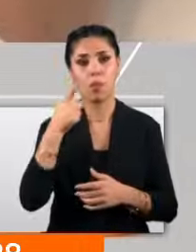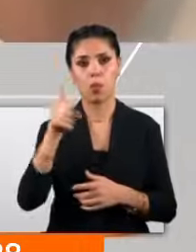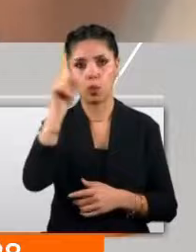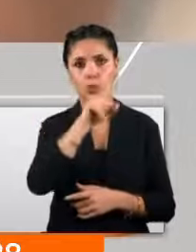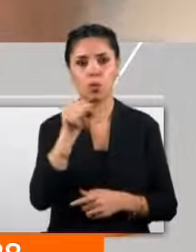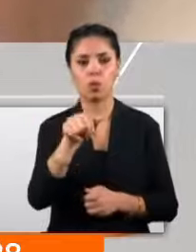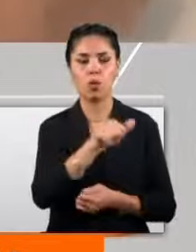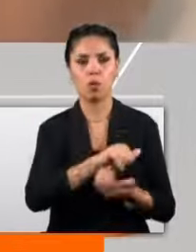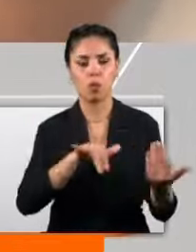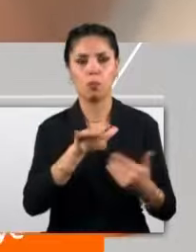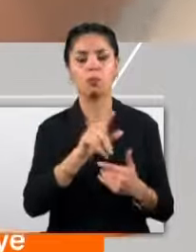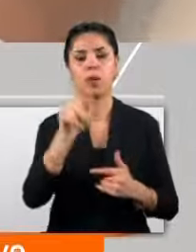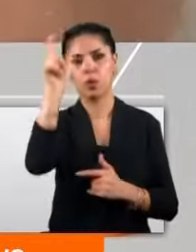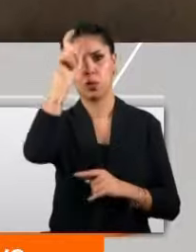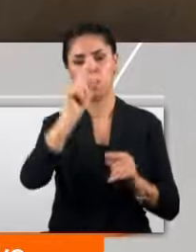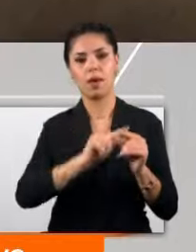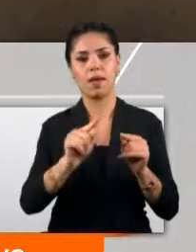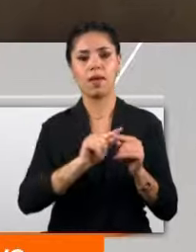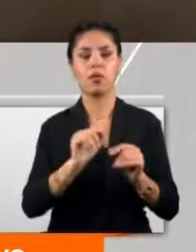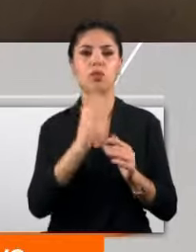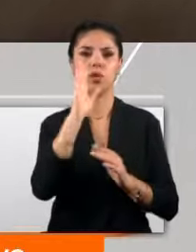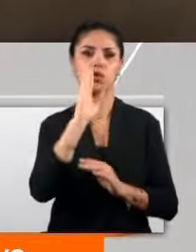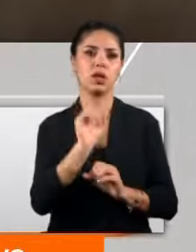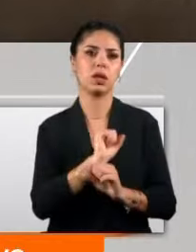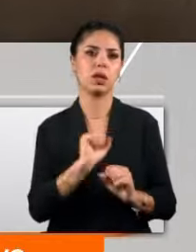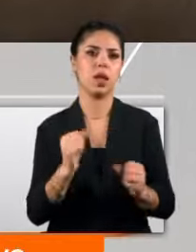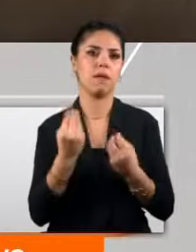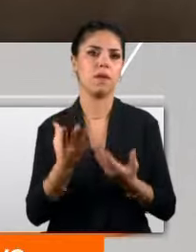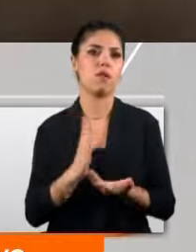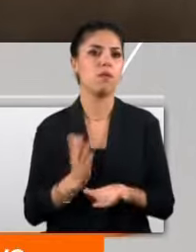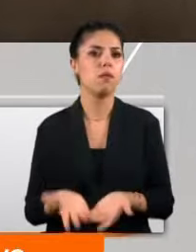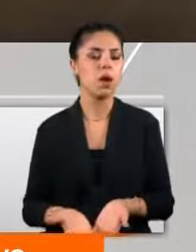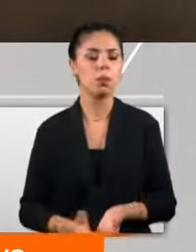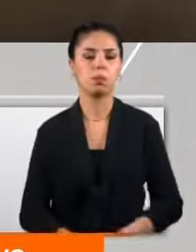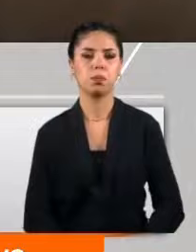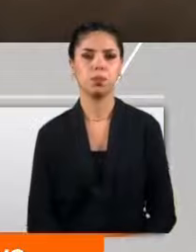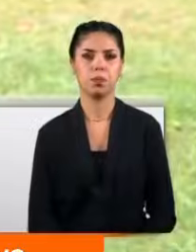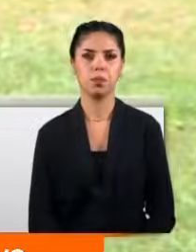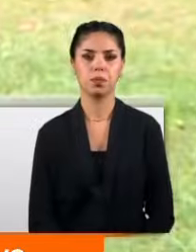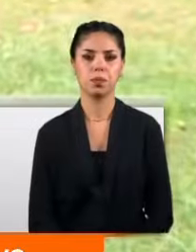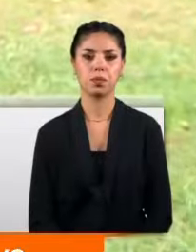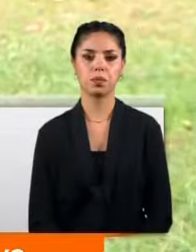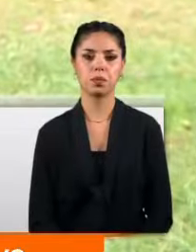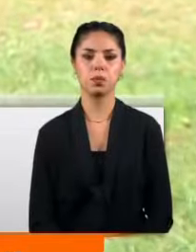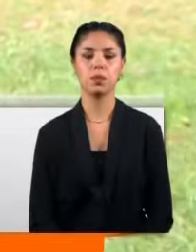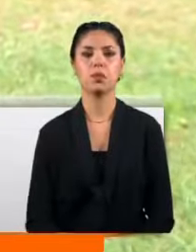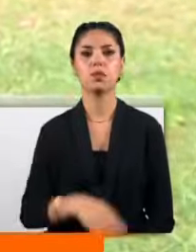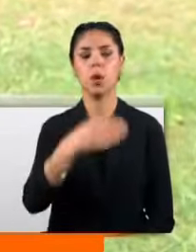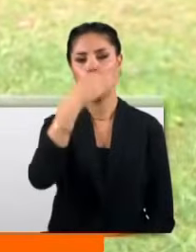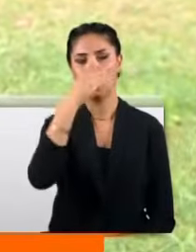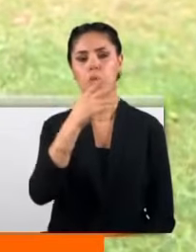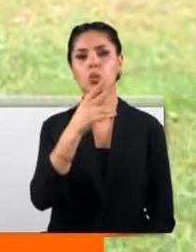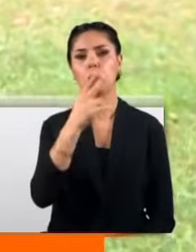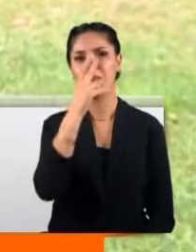bu operasyonlar Türk ekonomisine de çok ciddi bir anlamda darbe vurduğunu belirtebiliriz. Madde bağımlılığında en